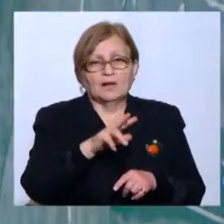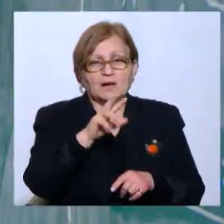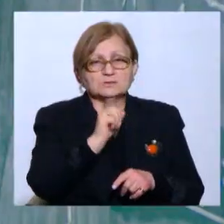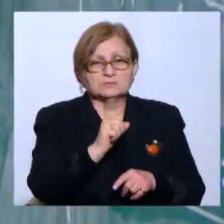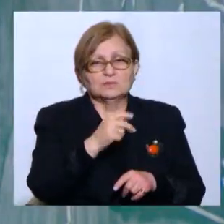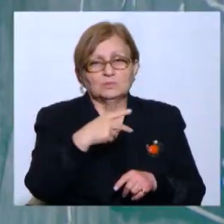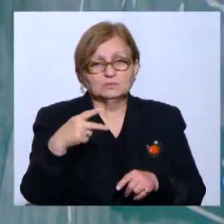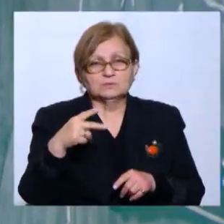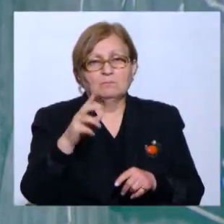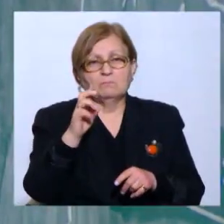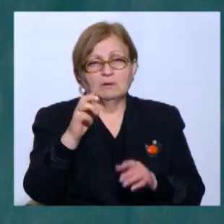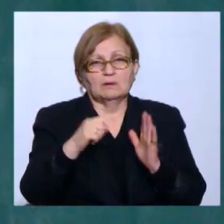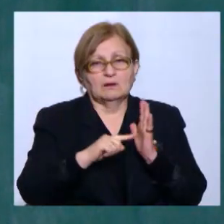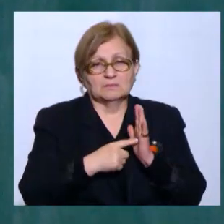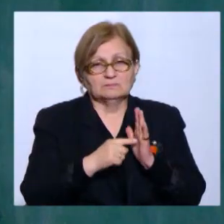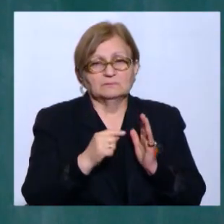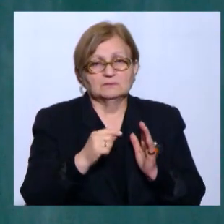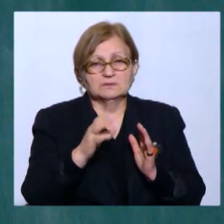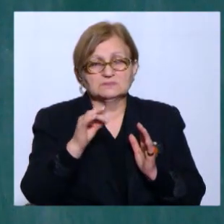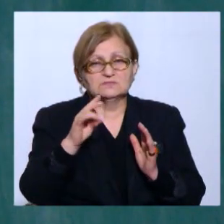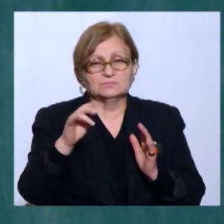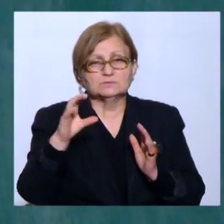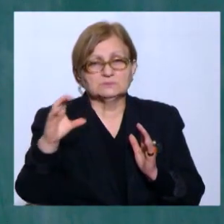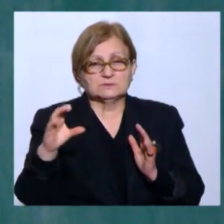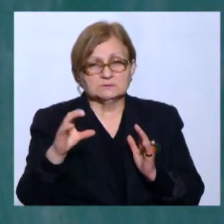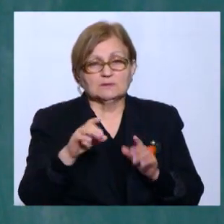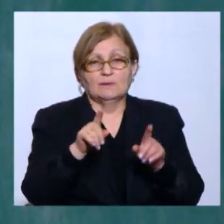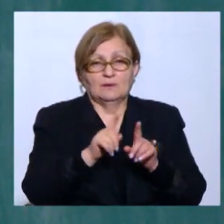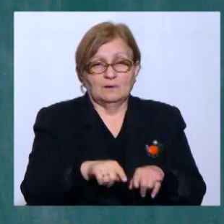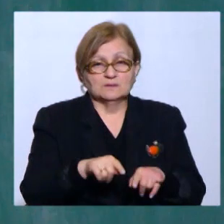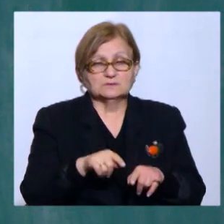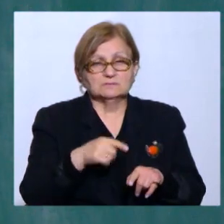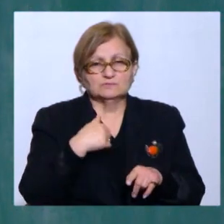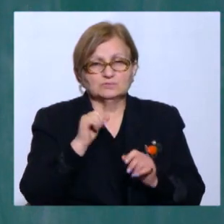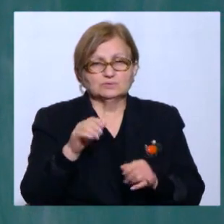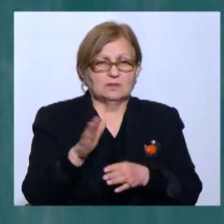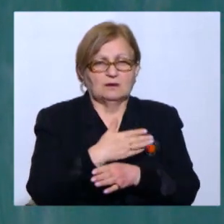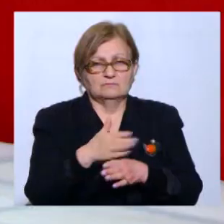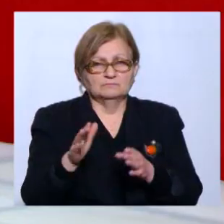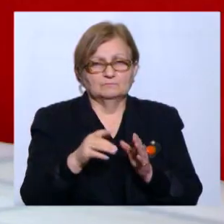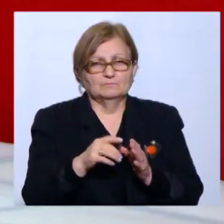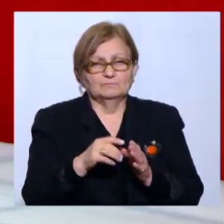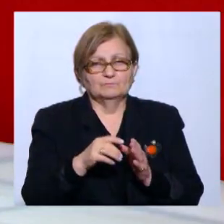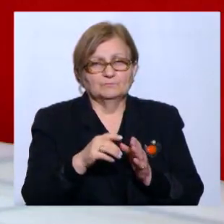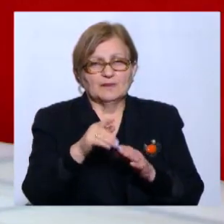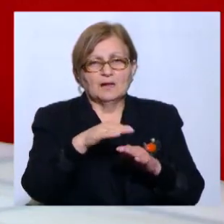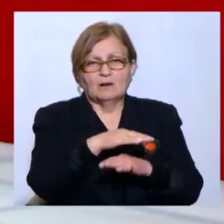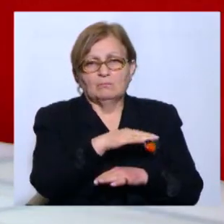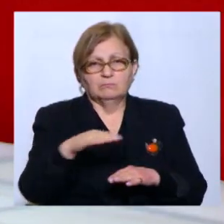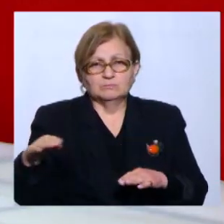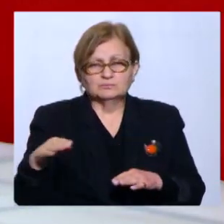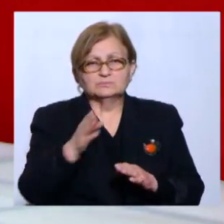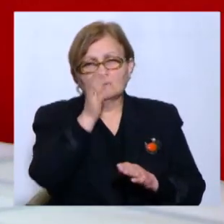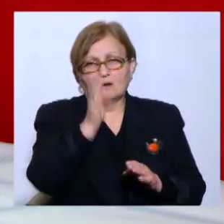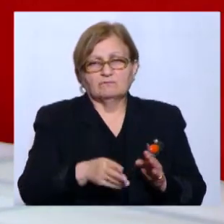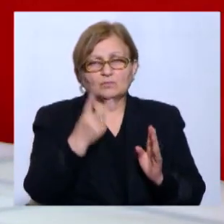უდრის b გამრავებული სინუს c-ზე. ასევე დავყოთ ეს ფუძე, ფუძე ab ორ